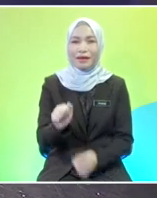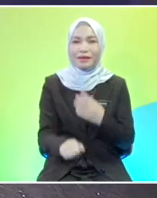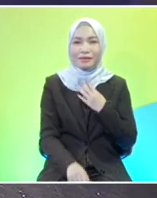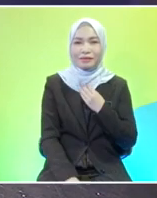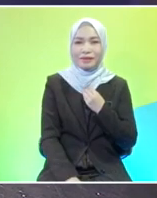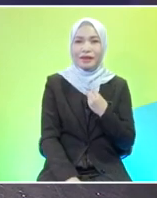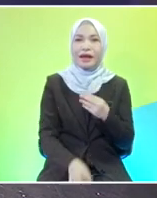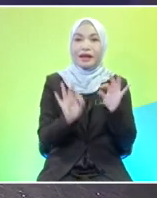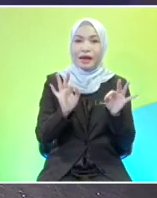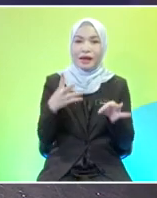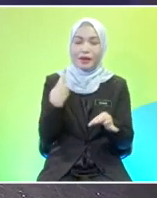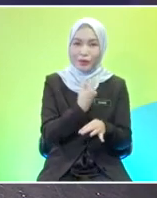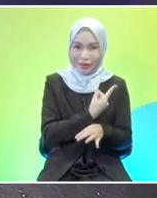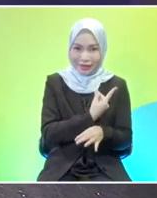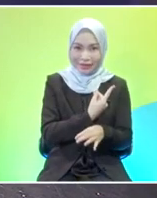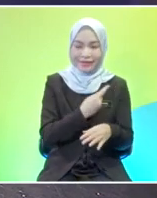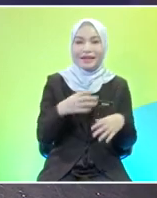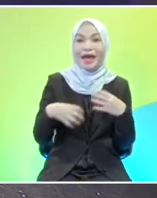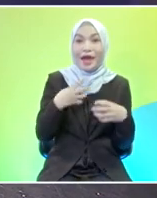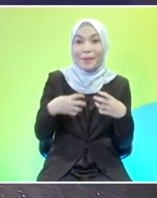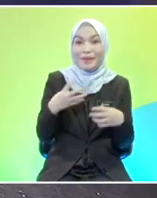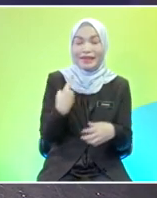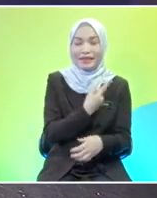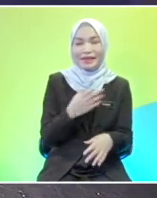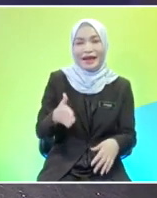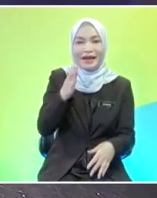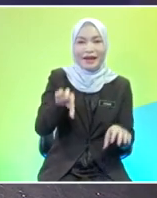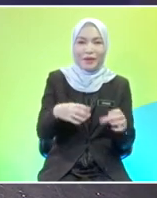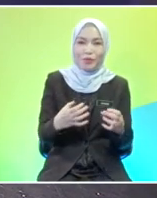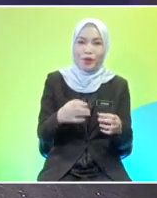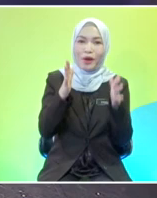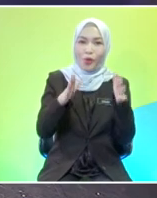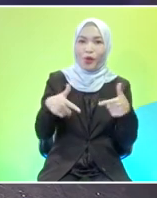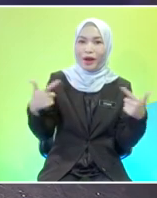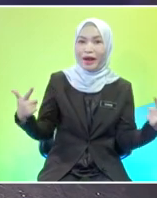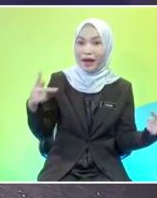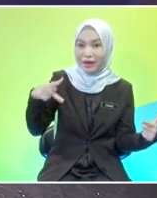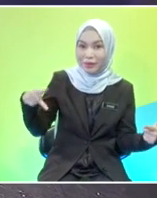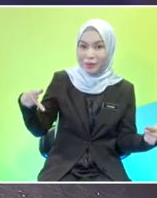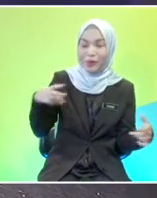ini kita gembira nih kita ketemu orang lain gembirakan betul betul